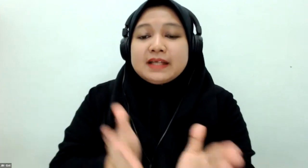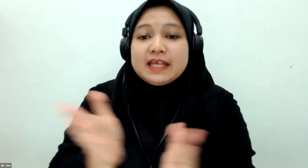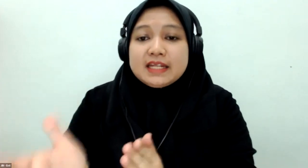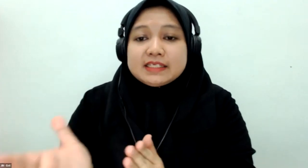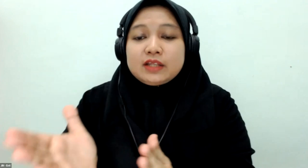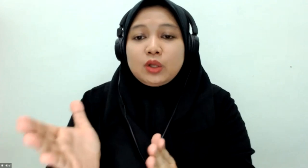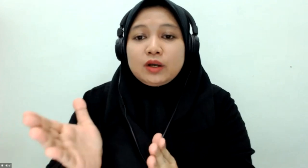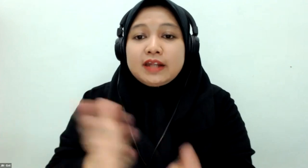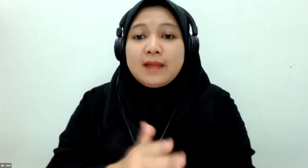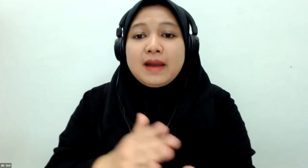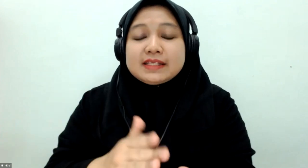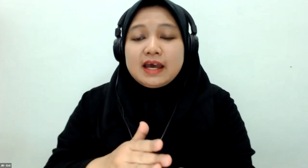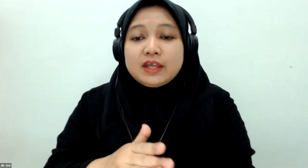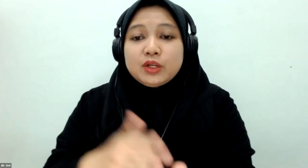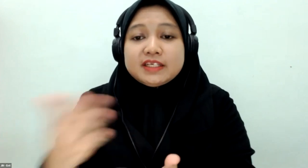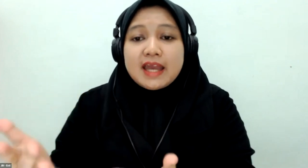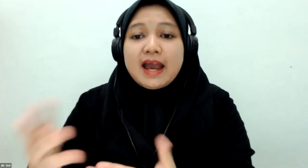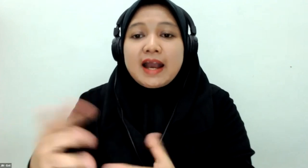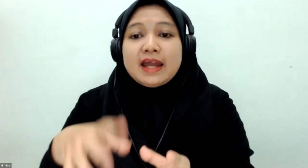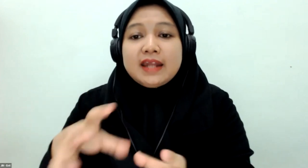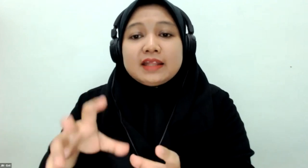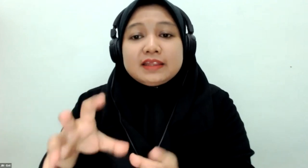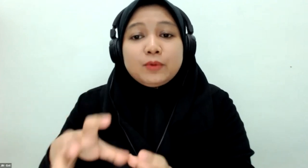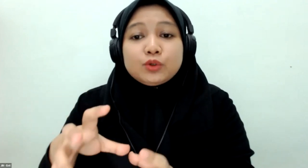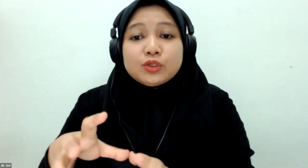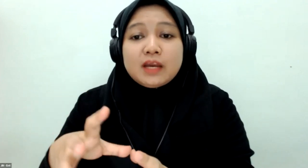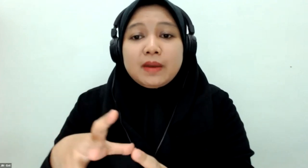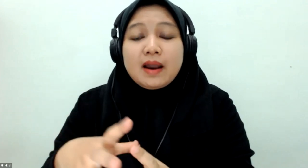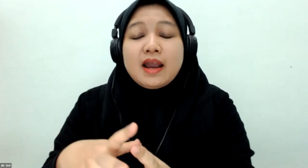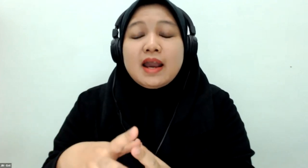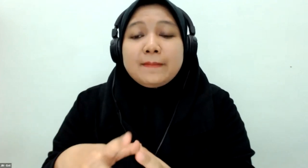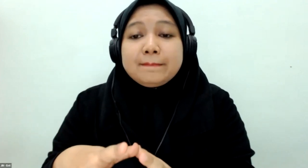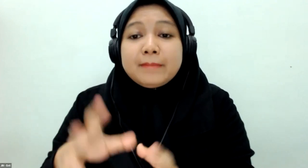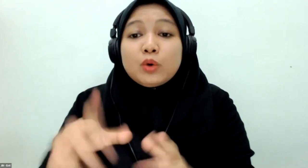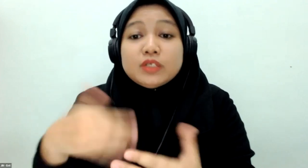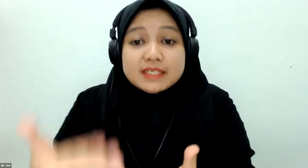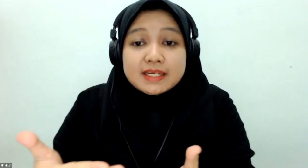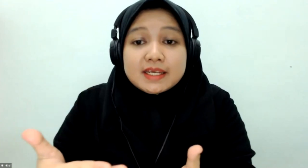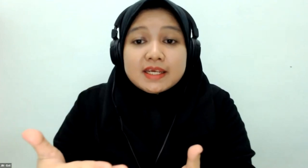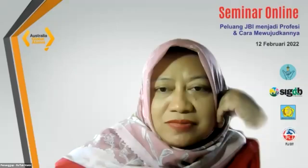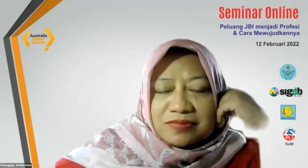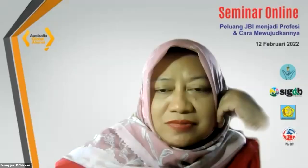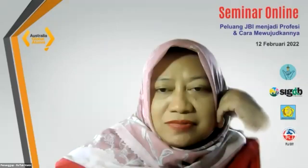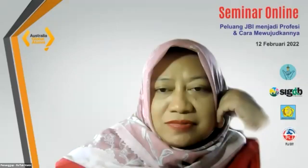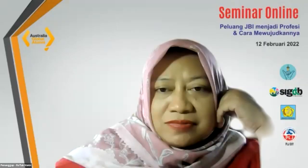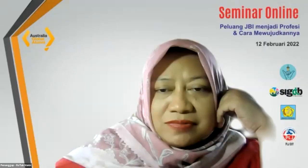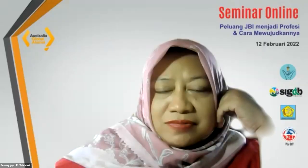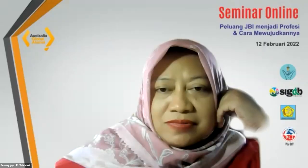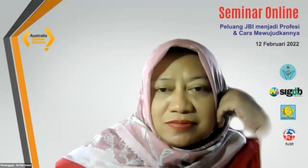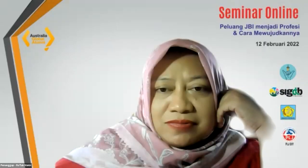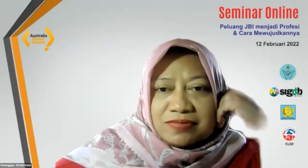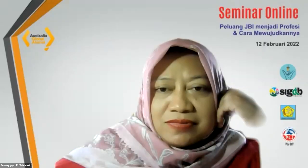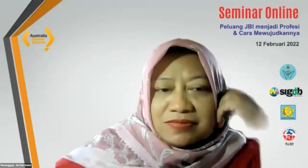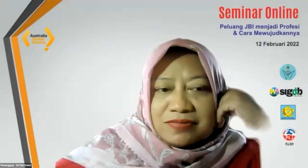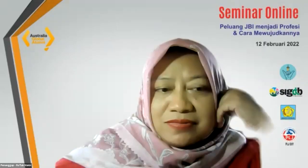penerjemahan Inggris atau kedalam bahasa Indonesia akan ada tim khusus yang memang menguji untuk melihat